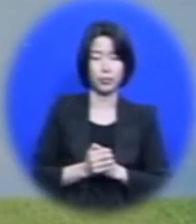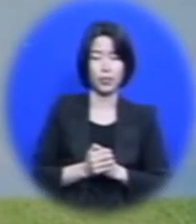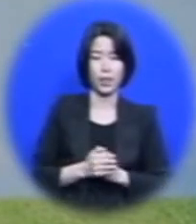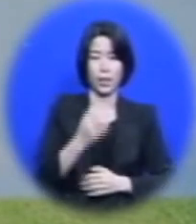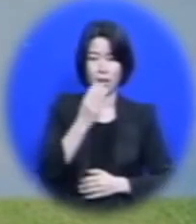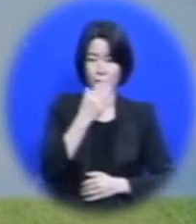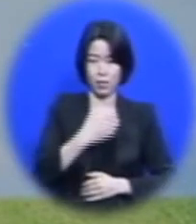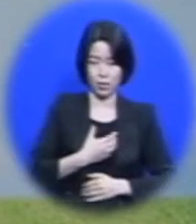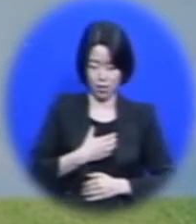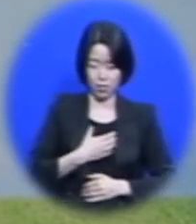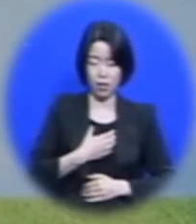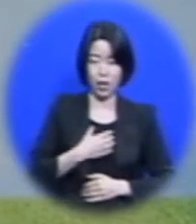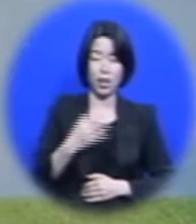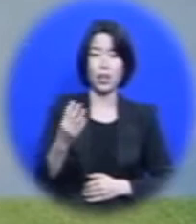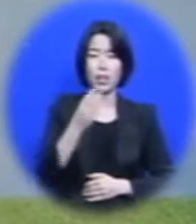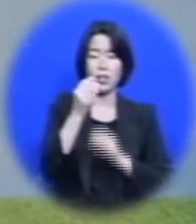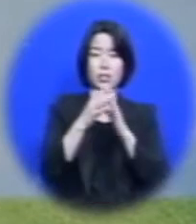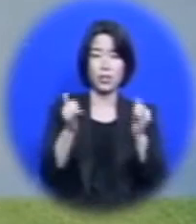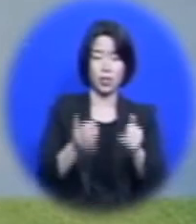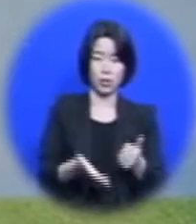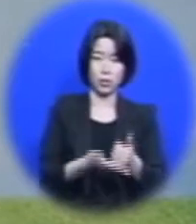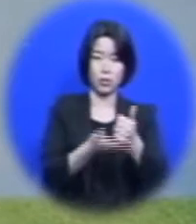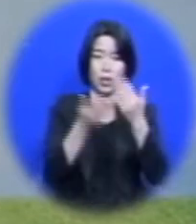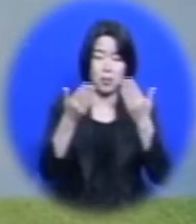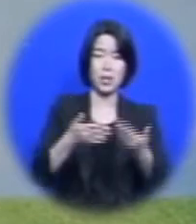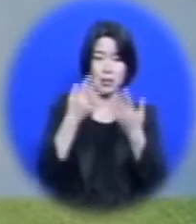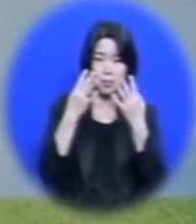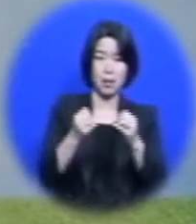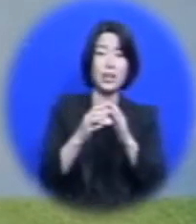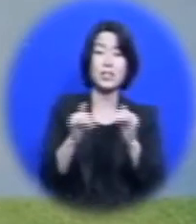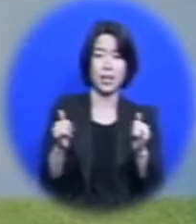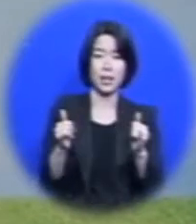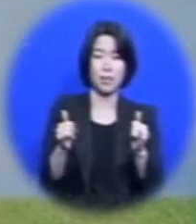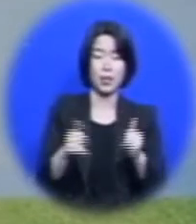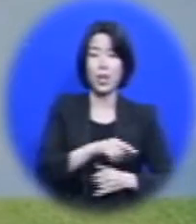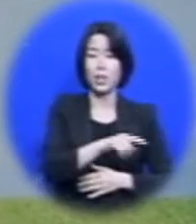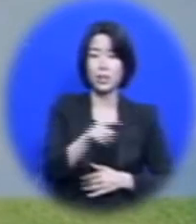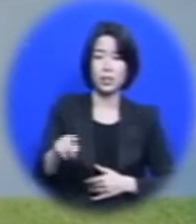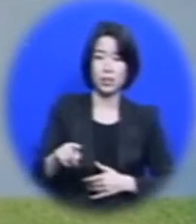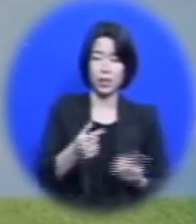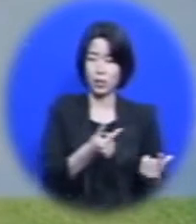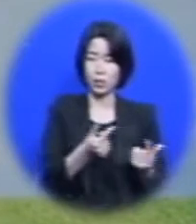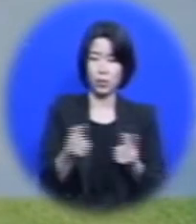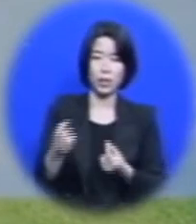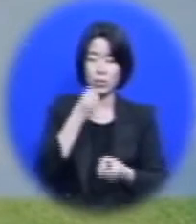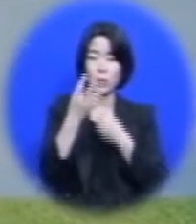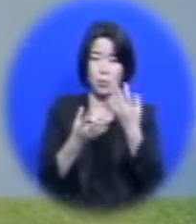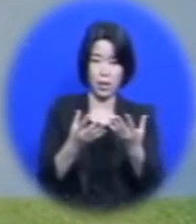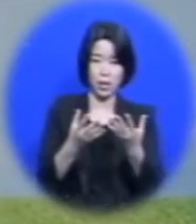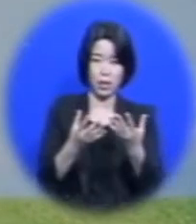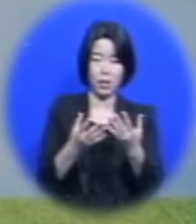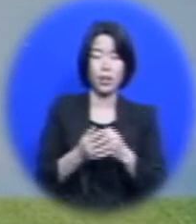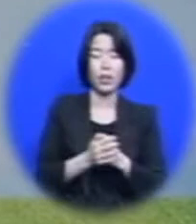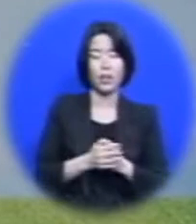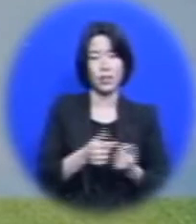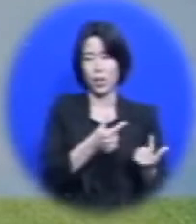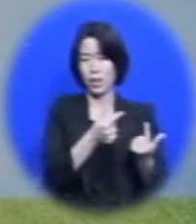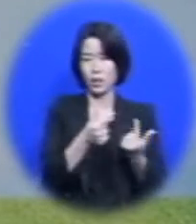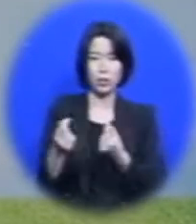경건한 성인이라고 추대받는 많은 사람들, 그들의 고백을 들어보면 그들은